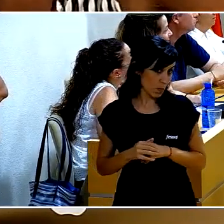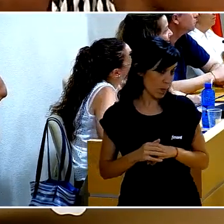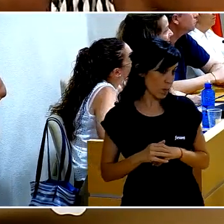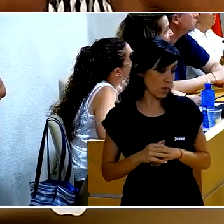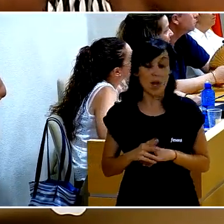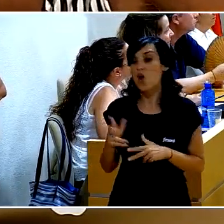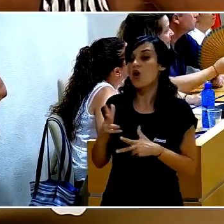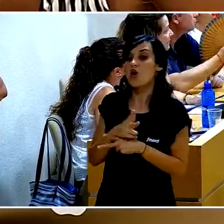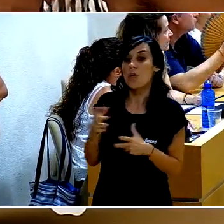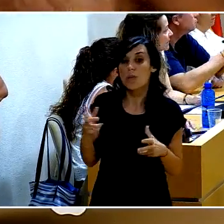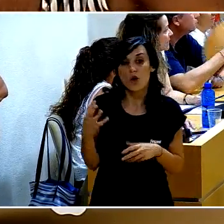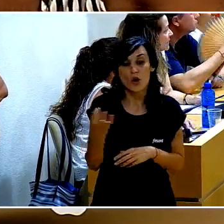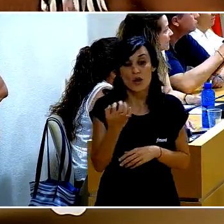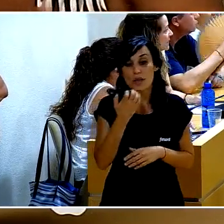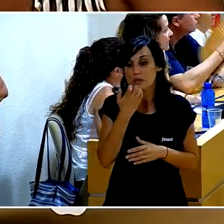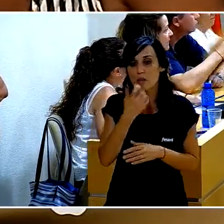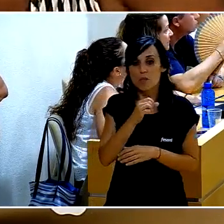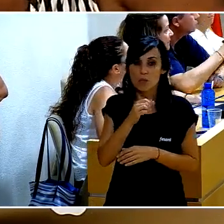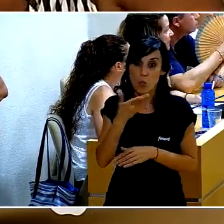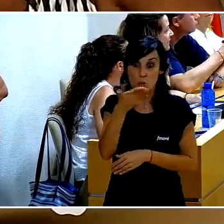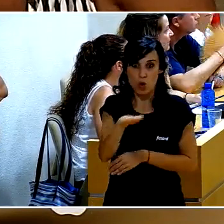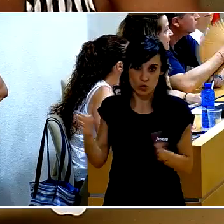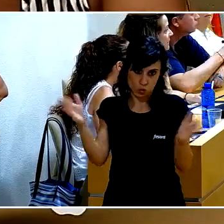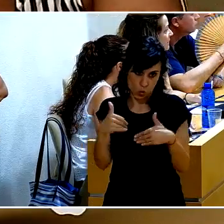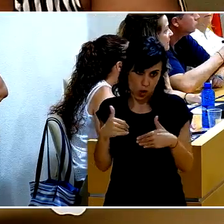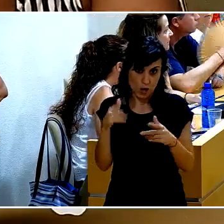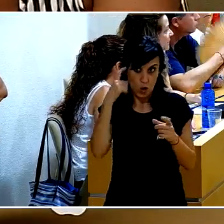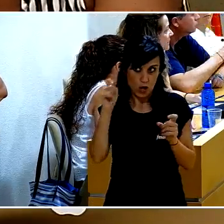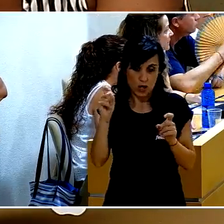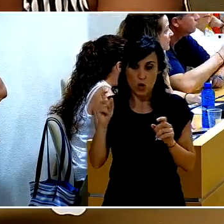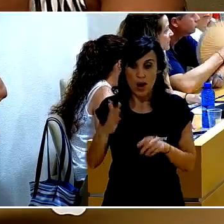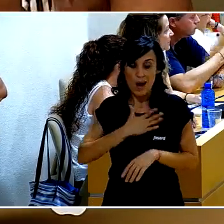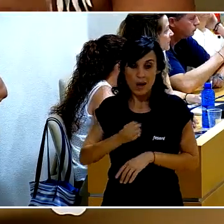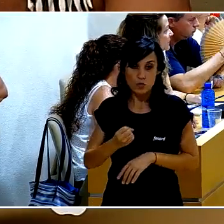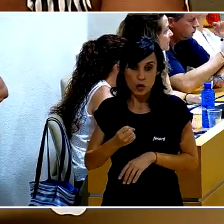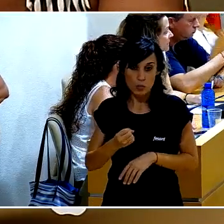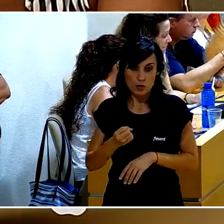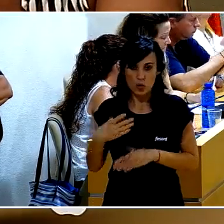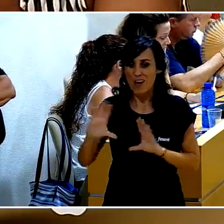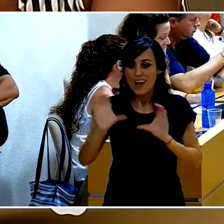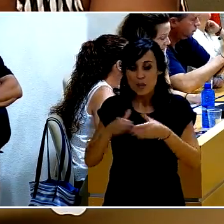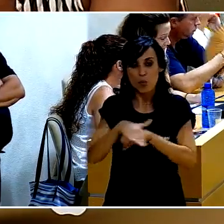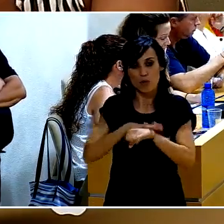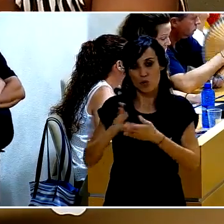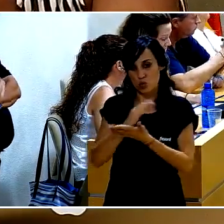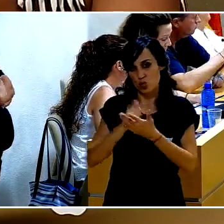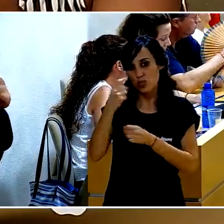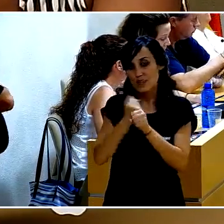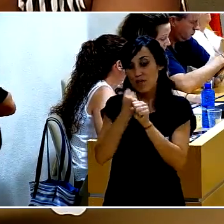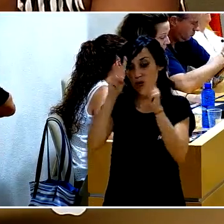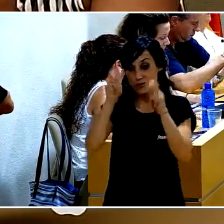el pitjor que pot passar és que continuïn havent morts, i en això jo crec que l'Ajuntament, tot l'equip de govern, estem treballant en aquesta